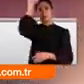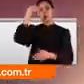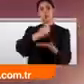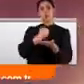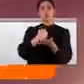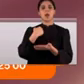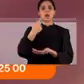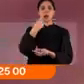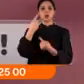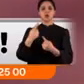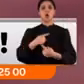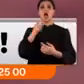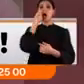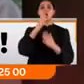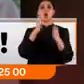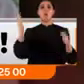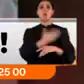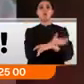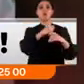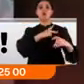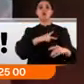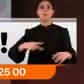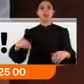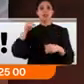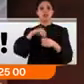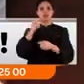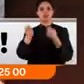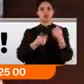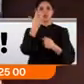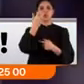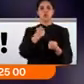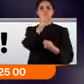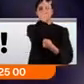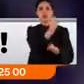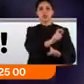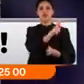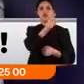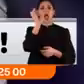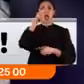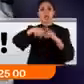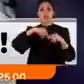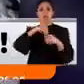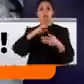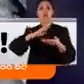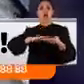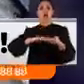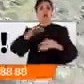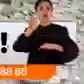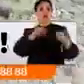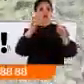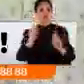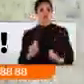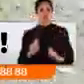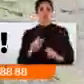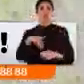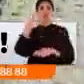Ankara Büyükşehir Belediyesi'nde çalışan 3 işçi iddiaya göre inşaat mühendisi arkadaşlarıyla define aramak için bir plan yapıp harekete geçti.